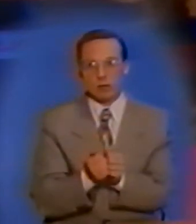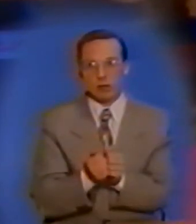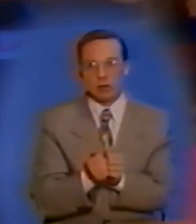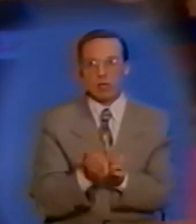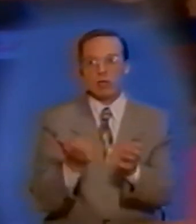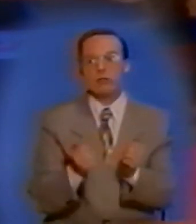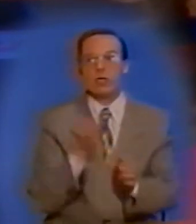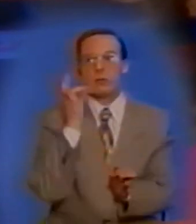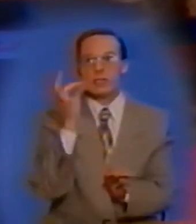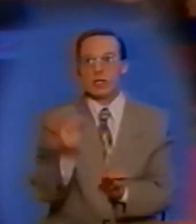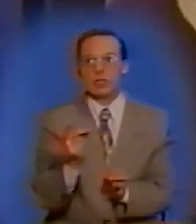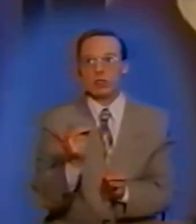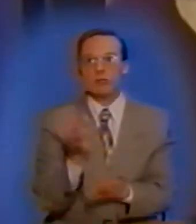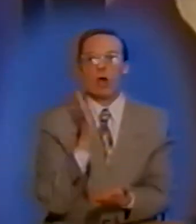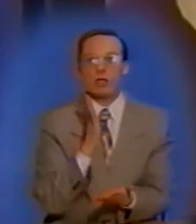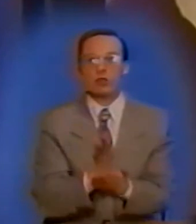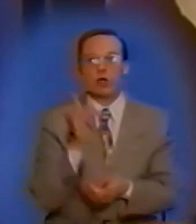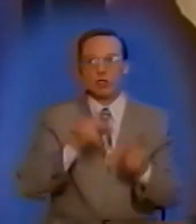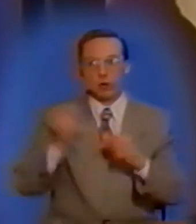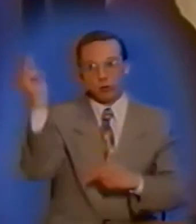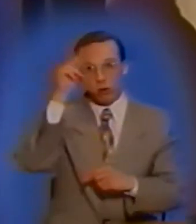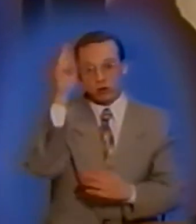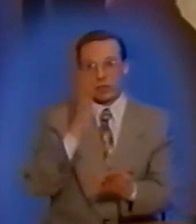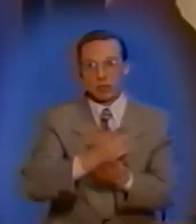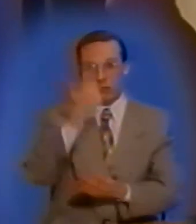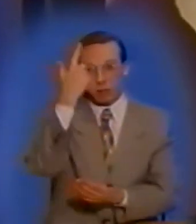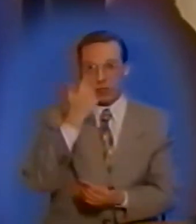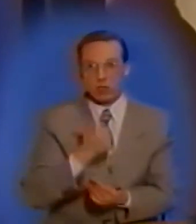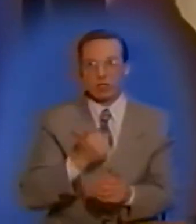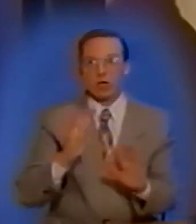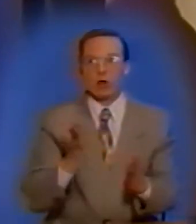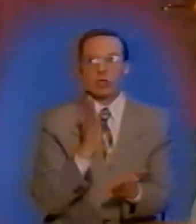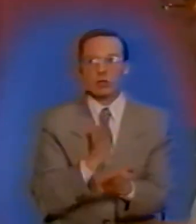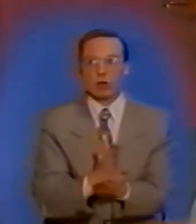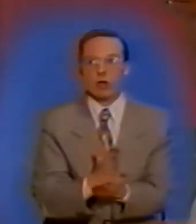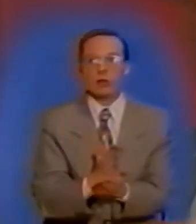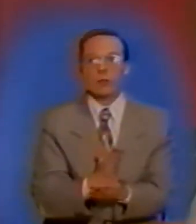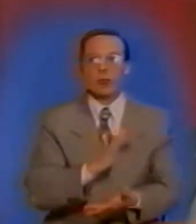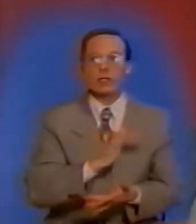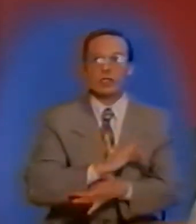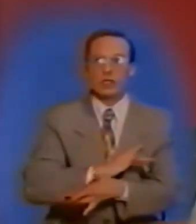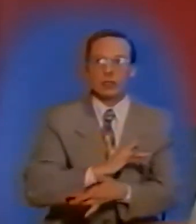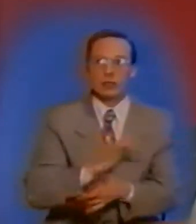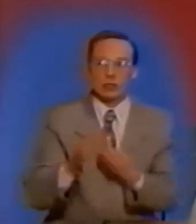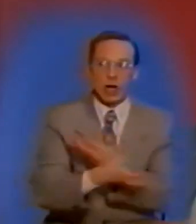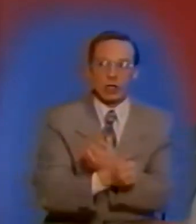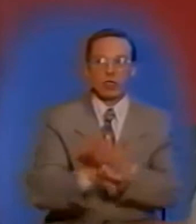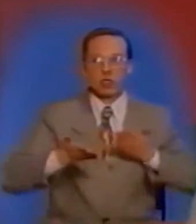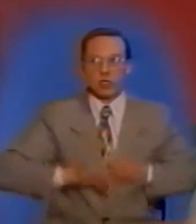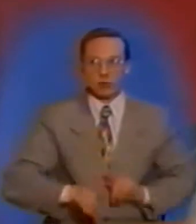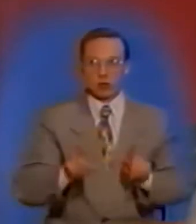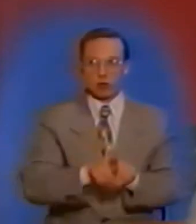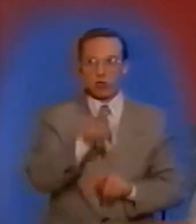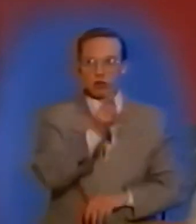imti pasakyti, taip egzistuoja. Jeigu mokslas yra pripažinęs, kad yra egzistuoja gėjai ir jie ir gimsta žmonės tokie, ar